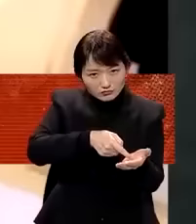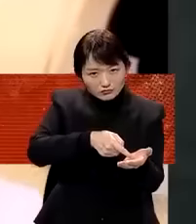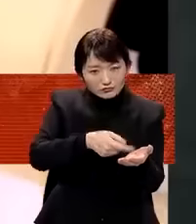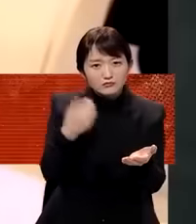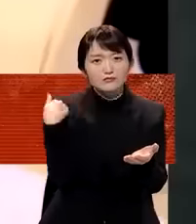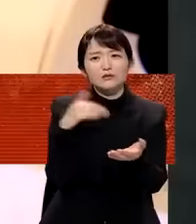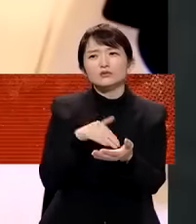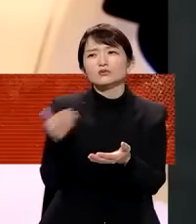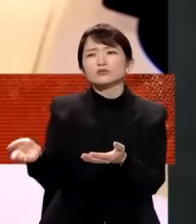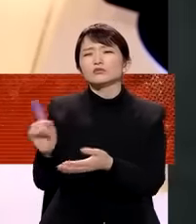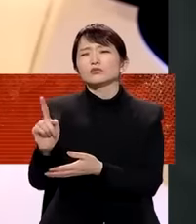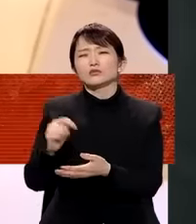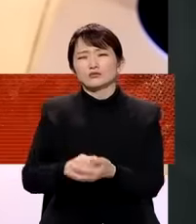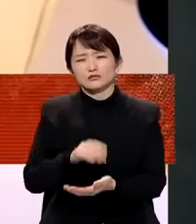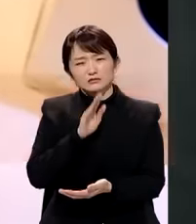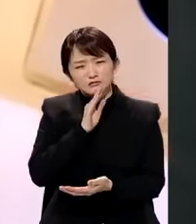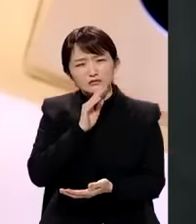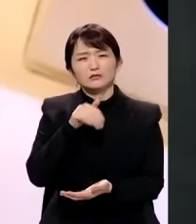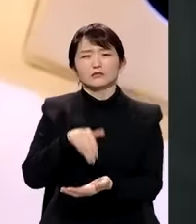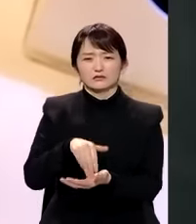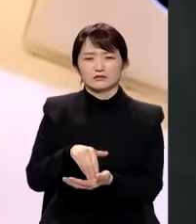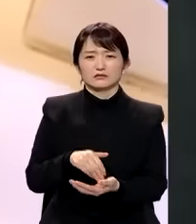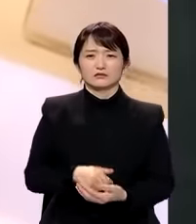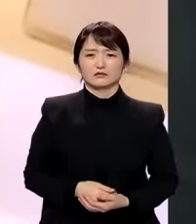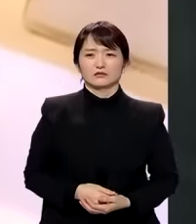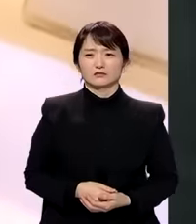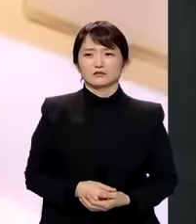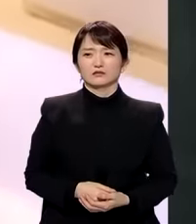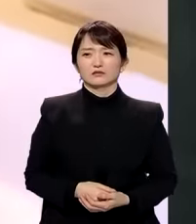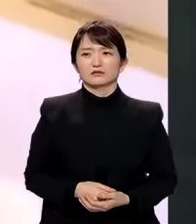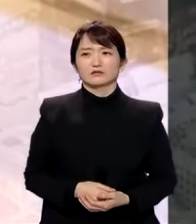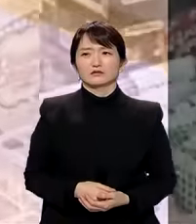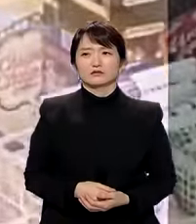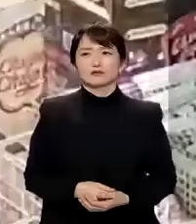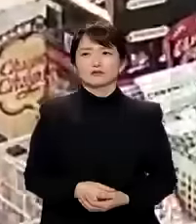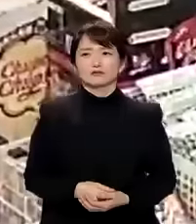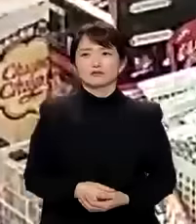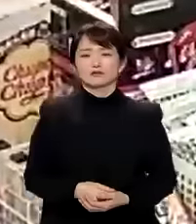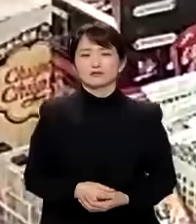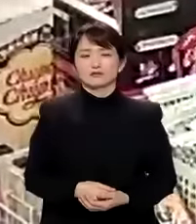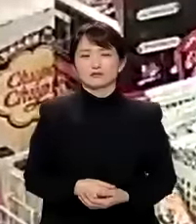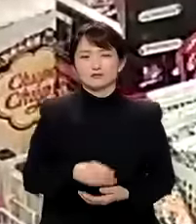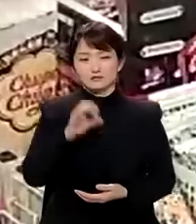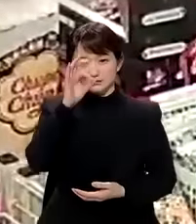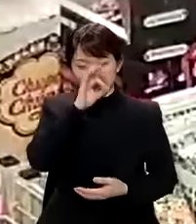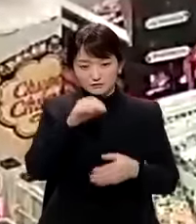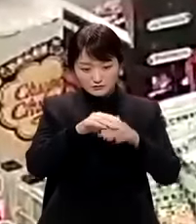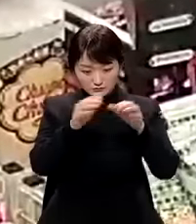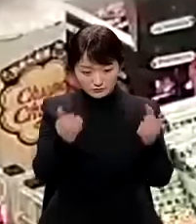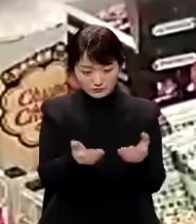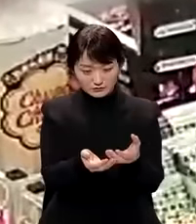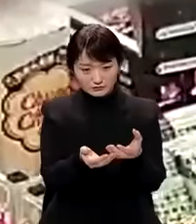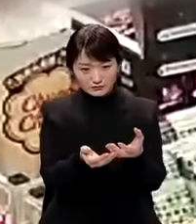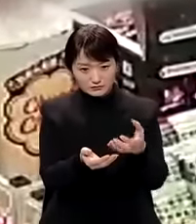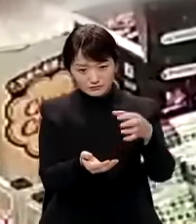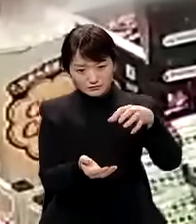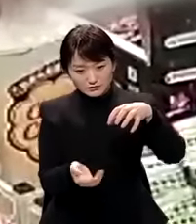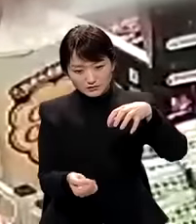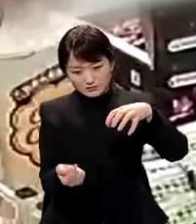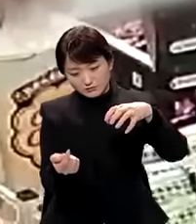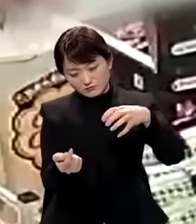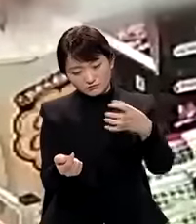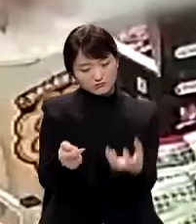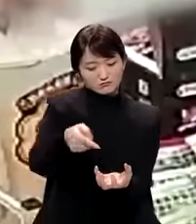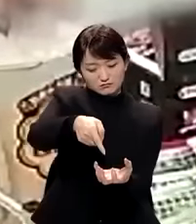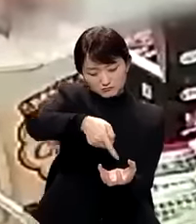반성하세요 아 진짜 나중에 어 아래쪽을 갈랐 모르고 또 사람들이 넣다 보면은